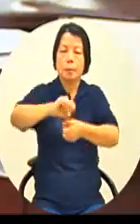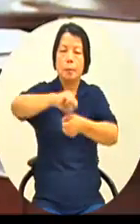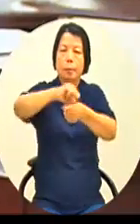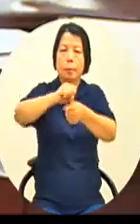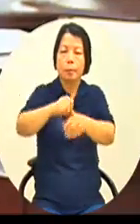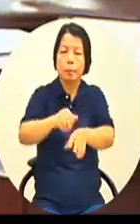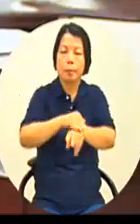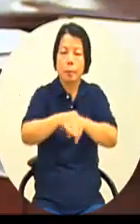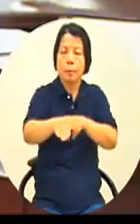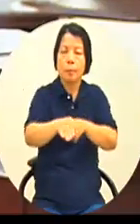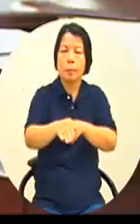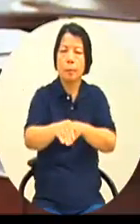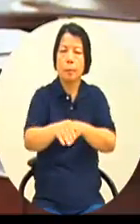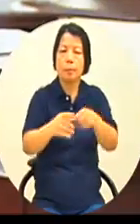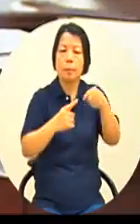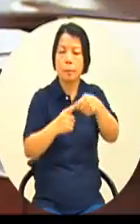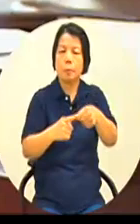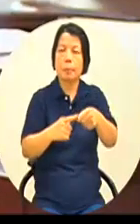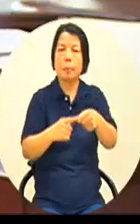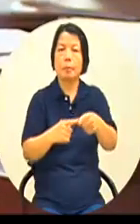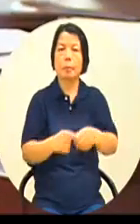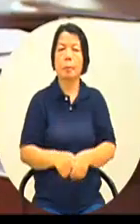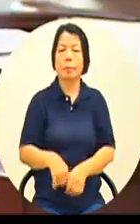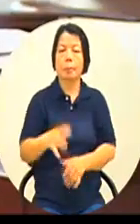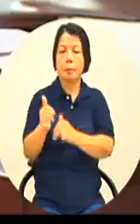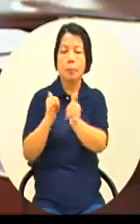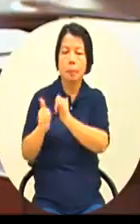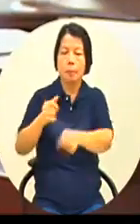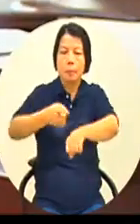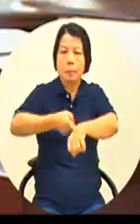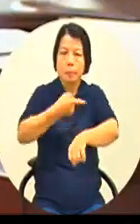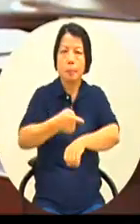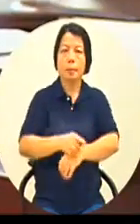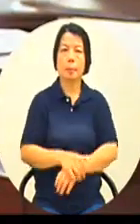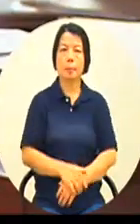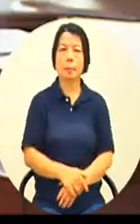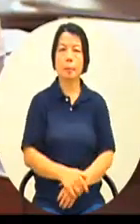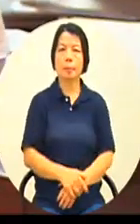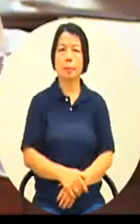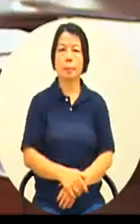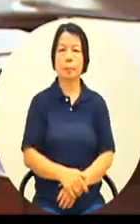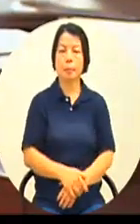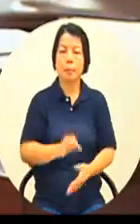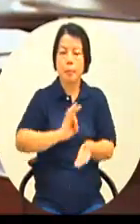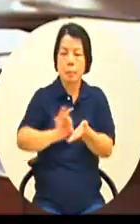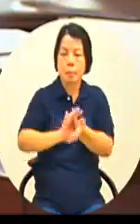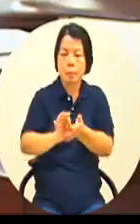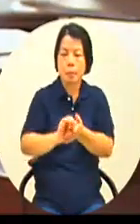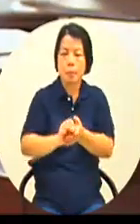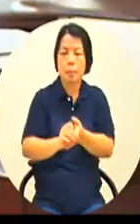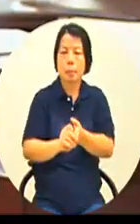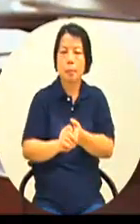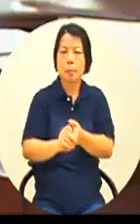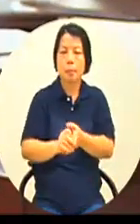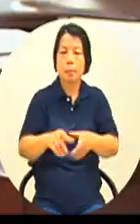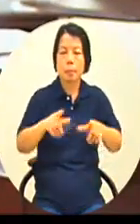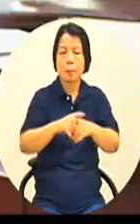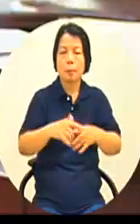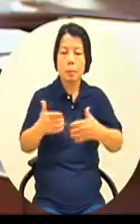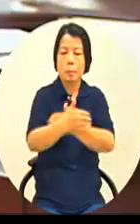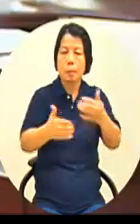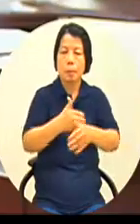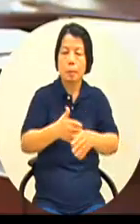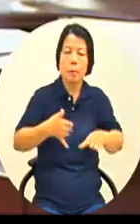哦，我讲真真正正的，咱的市民啊习惯啥？利用大众运输对不对吼？来节省时间